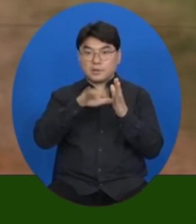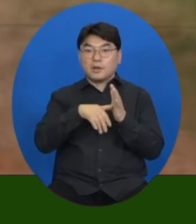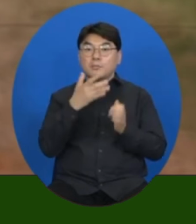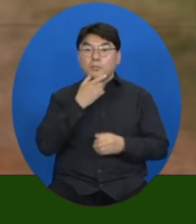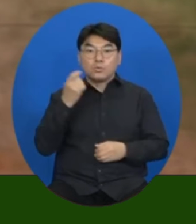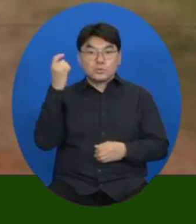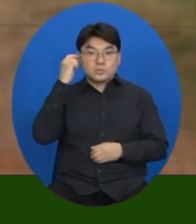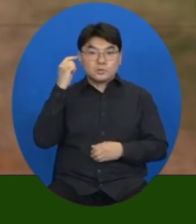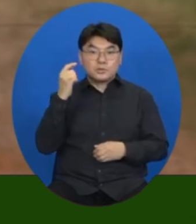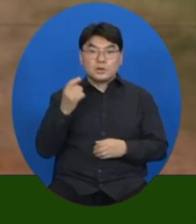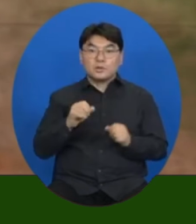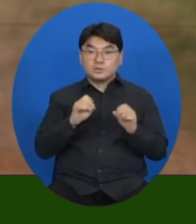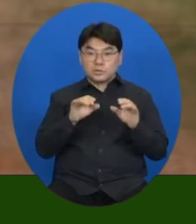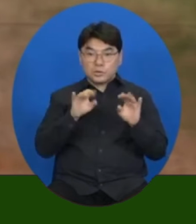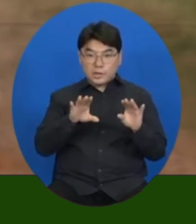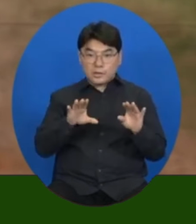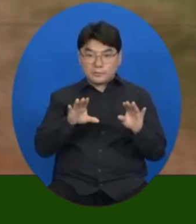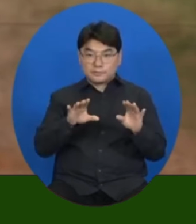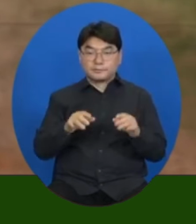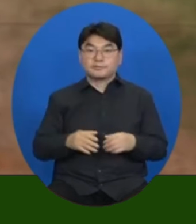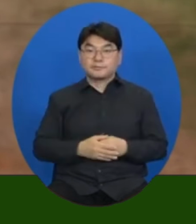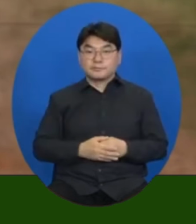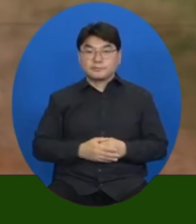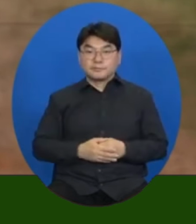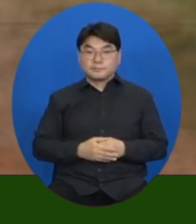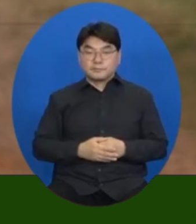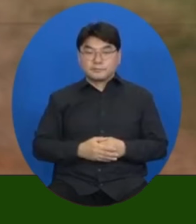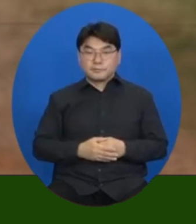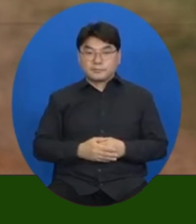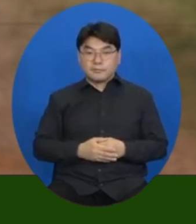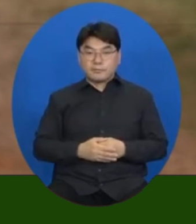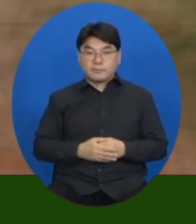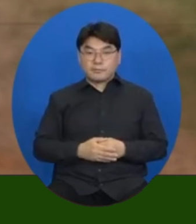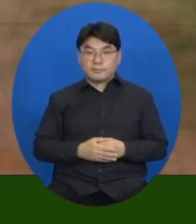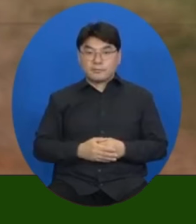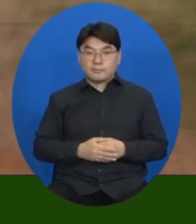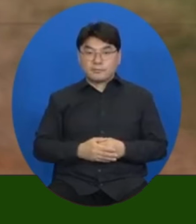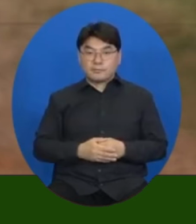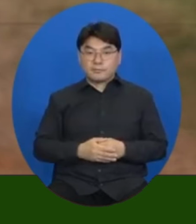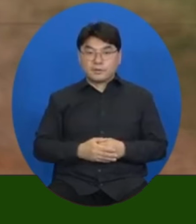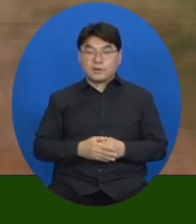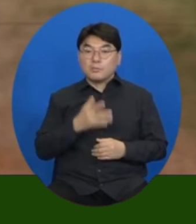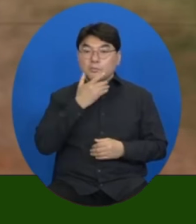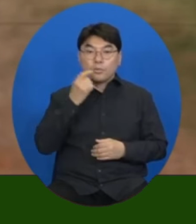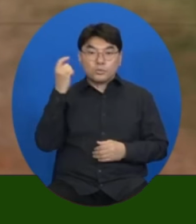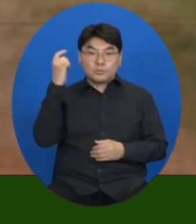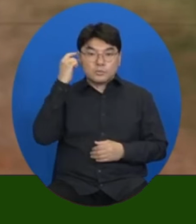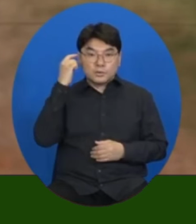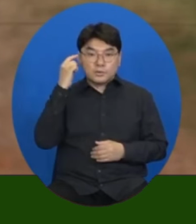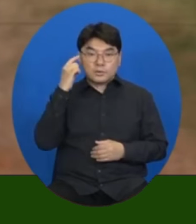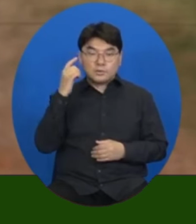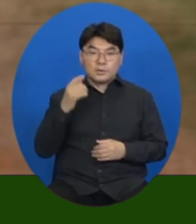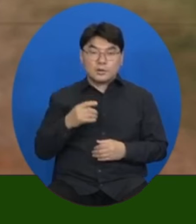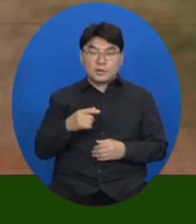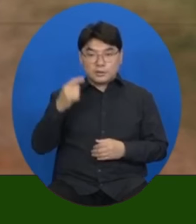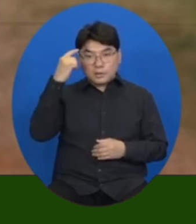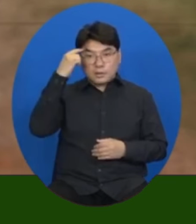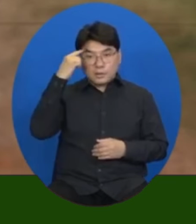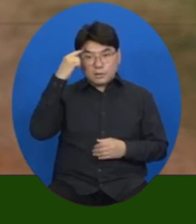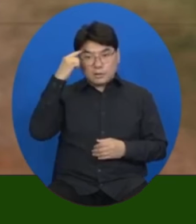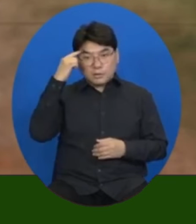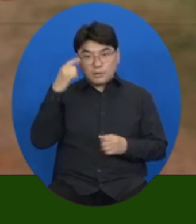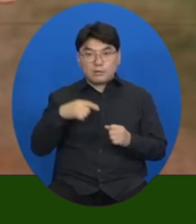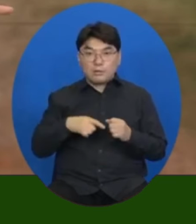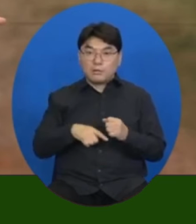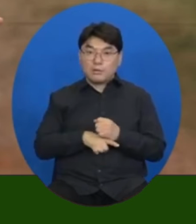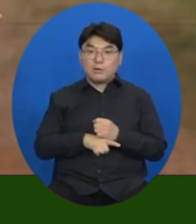전합니다 대담한 여인이죠 근데이 복음은이 어떻게 깨닫게 된 거냐면 몇 년 2년